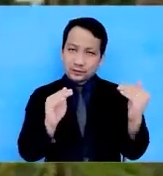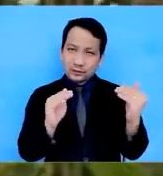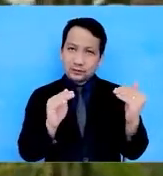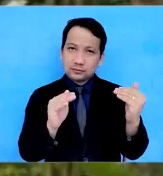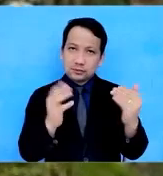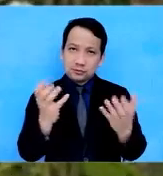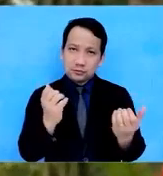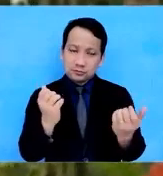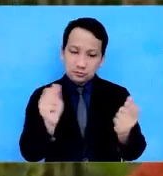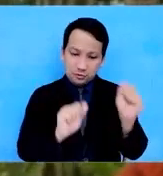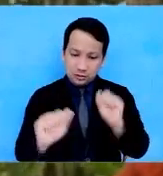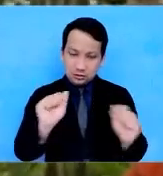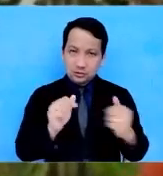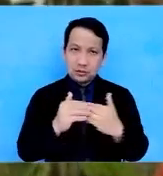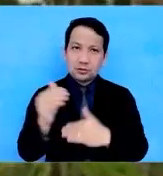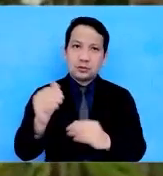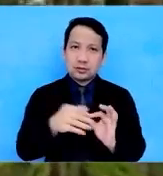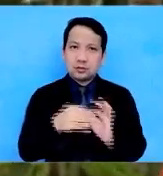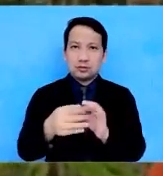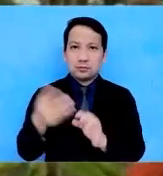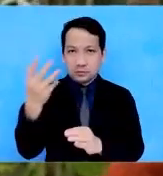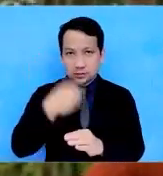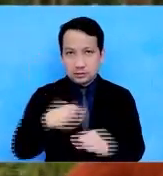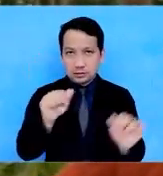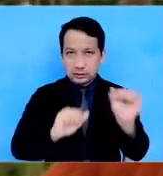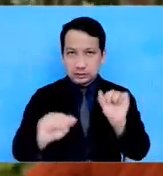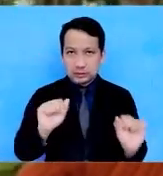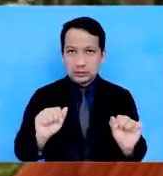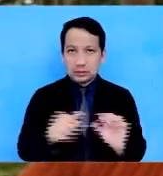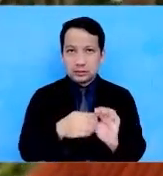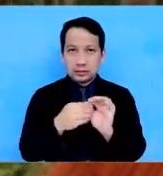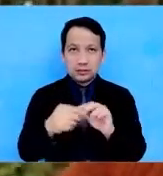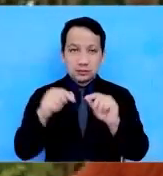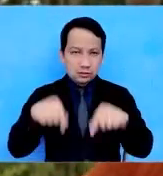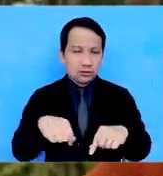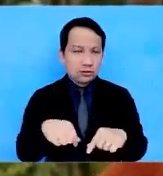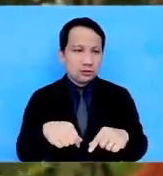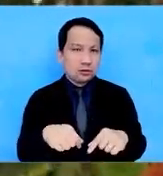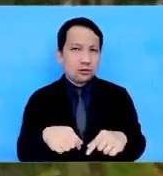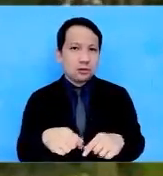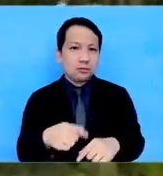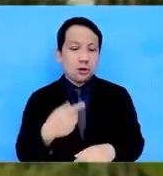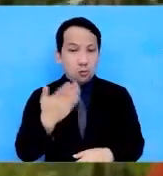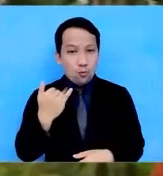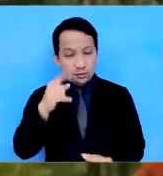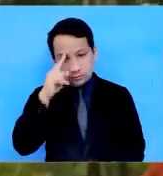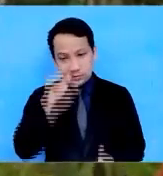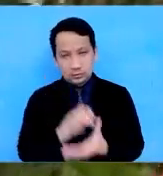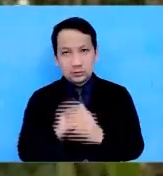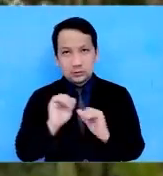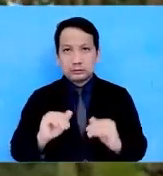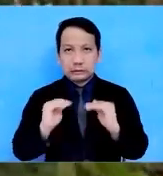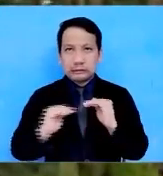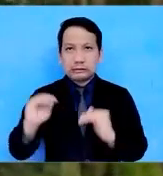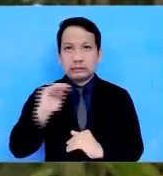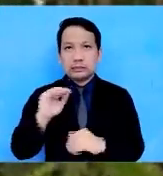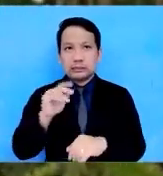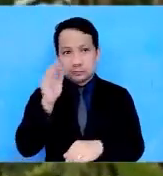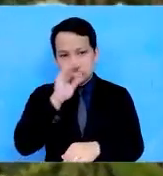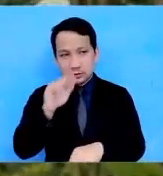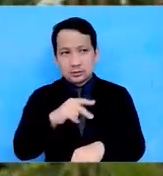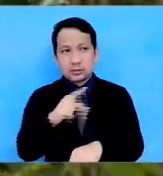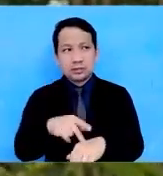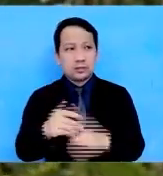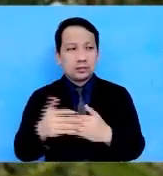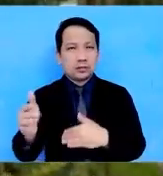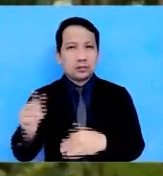namin talagang pagandahin pa yung mga action scenes namin dito dahil naniniwala kami kaya ang pumantay ng Pilipino pagdating